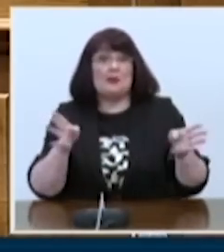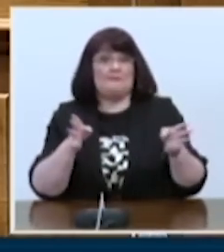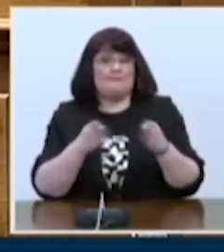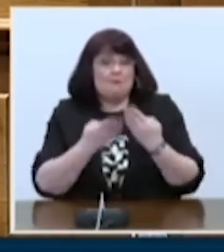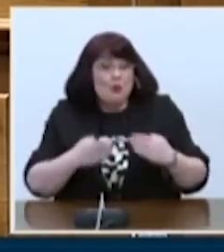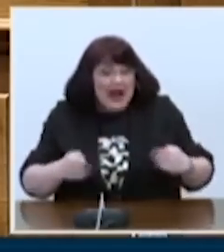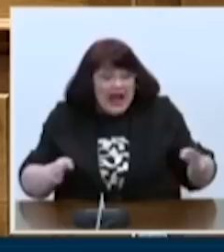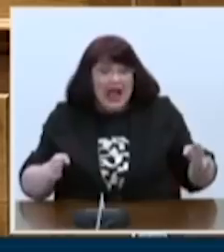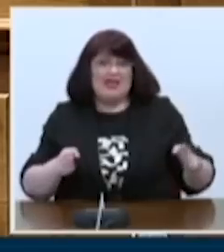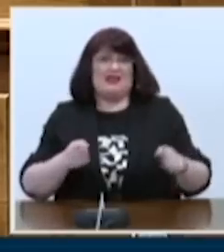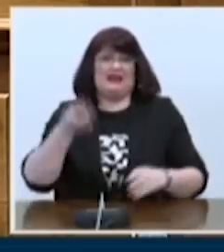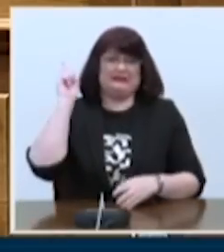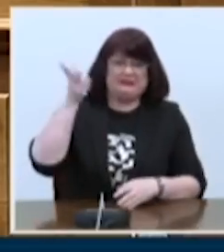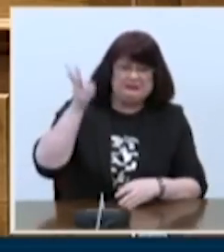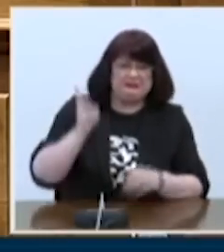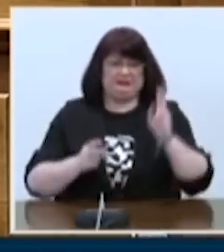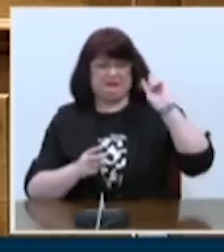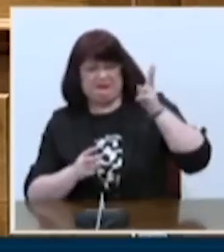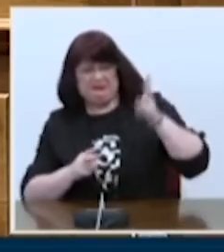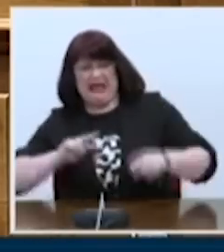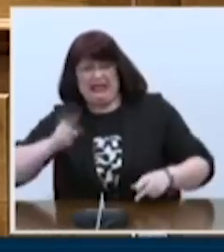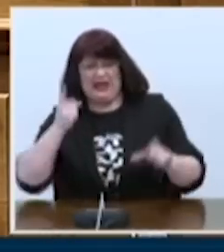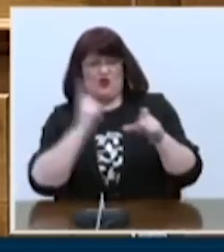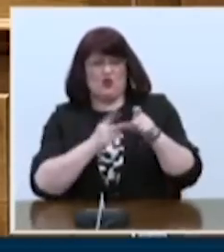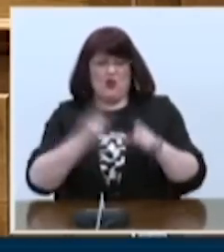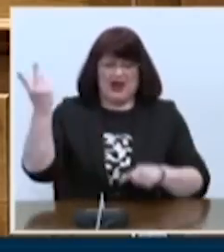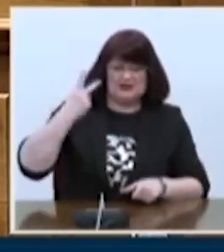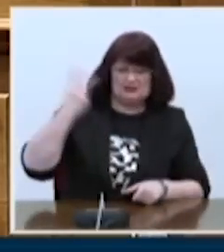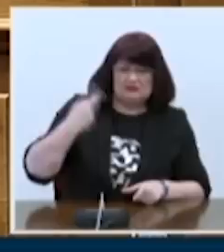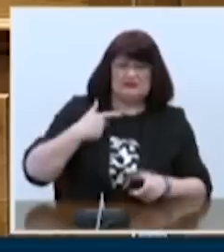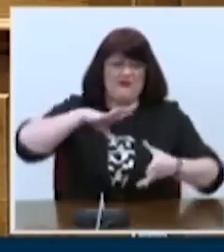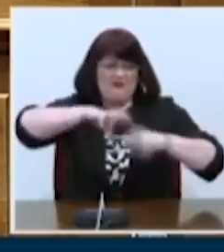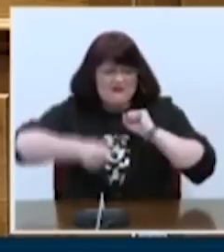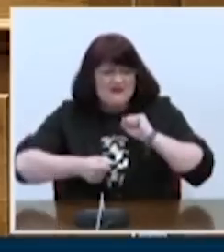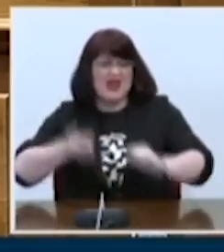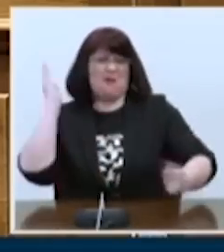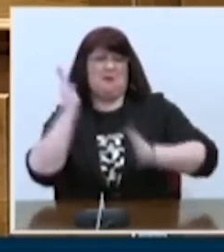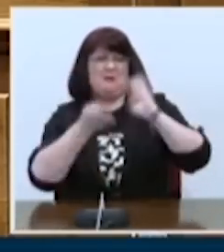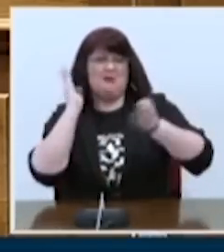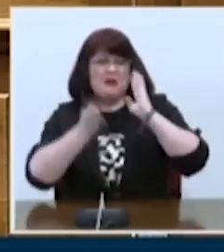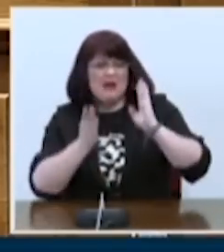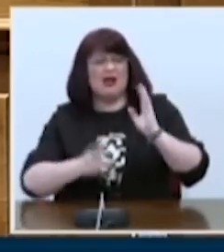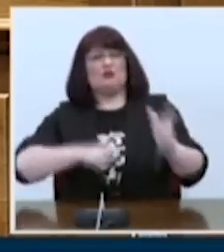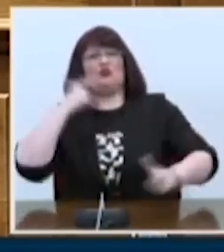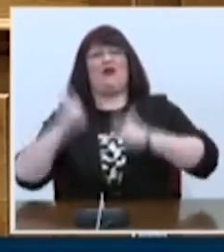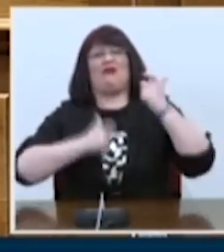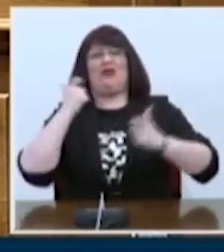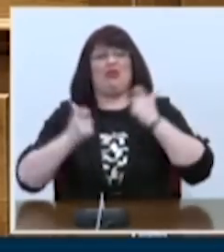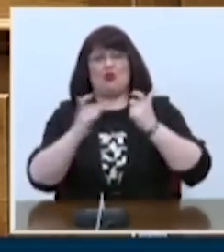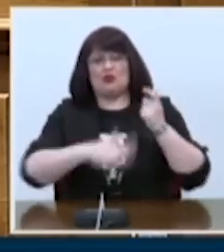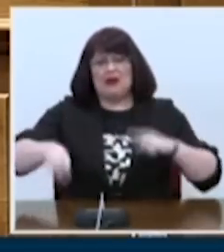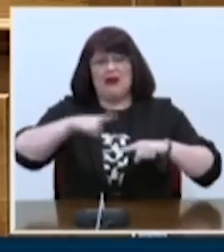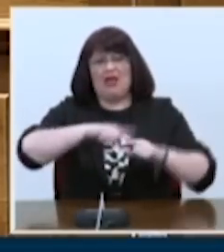την κατασυκοφάντηση, τον αντικομουνισμό, μέχρι τη βία και την καταστολή σε όσους αντιδρούν στη μετατροπή της χώρας σε